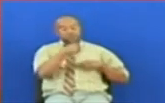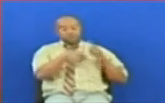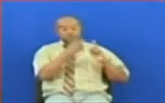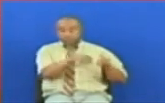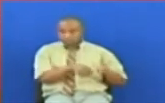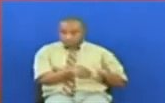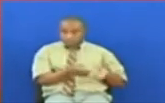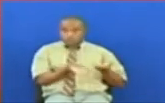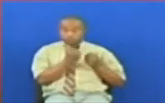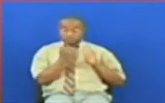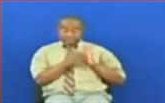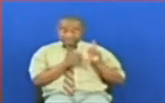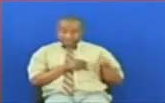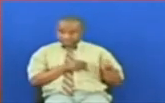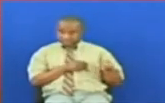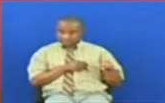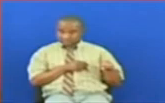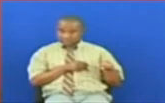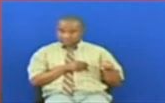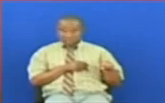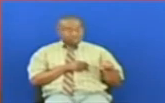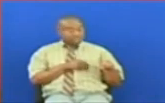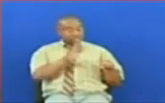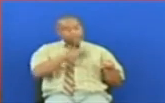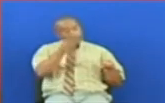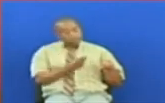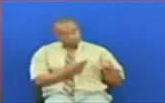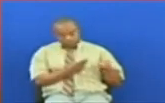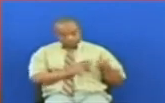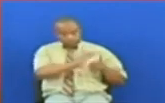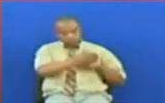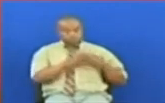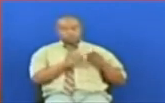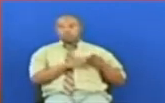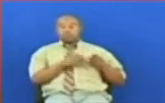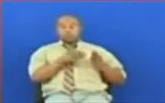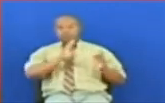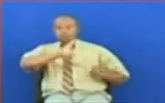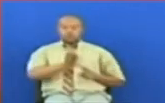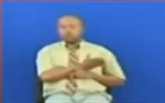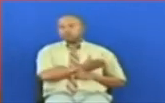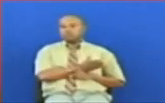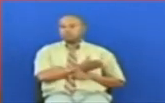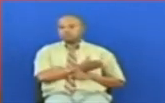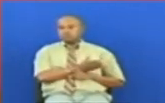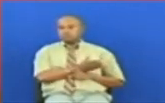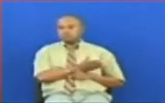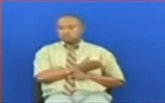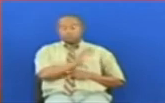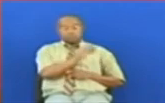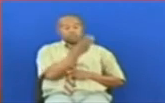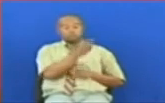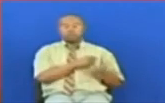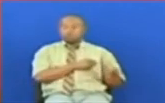sababu tu ya sheria hii hawezi kuwa renewed mpaka atoke akae nje miaka